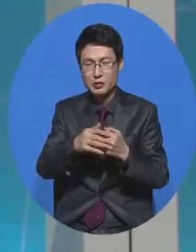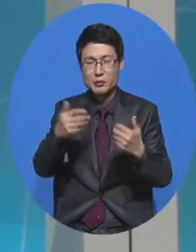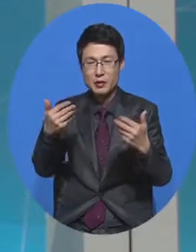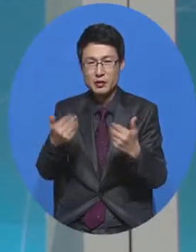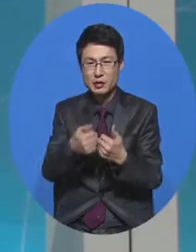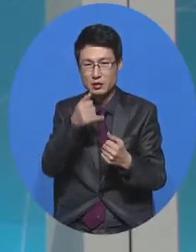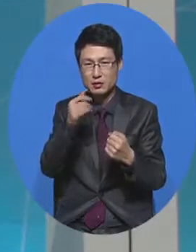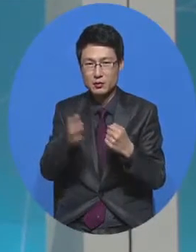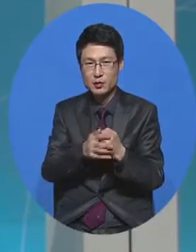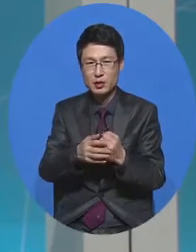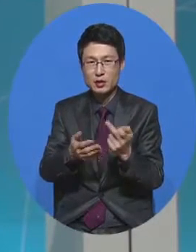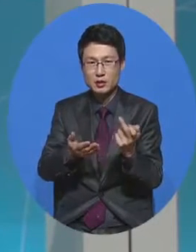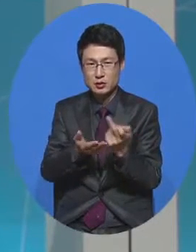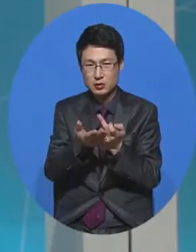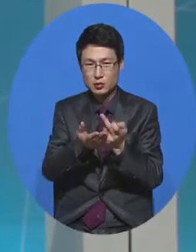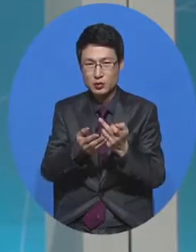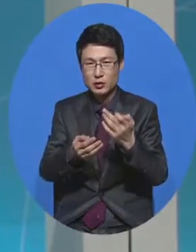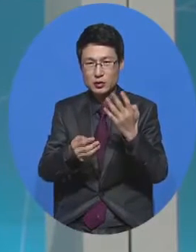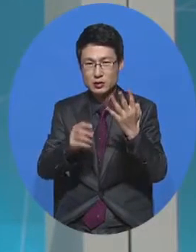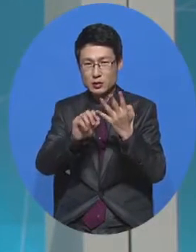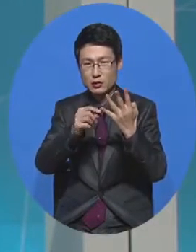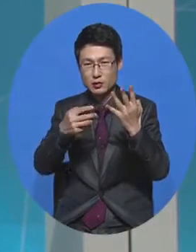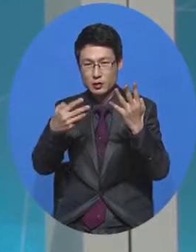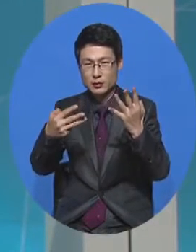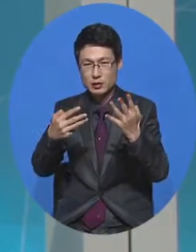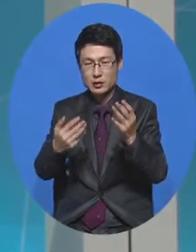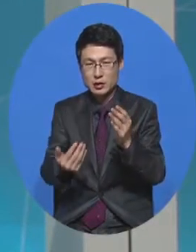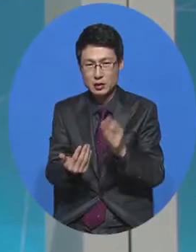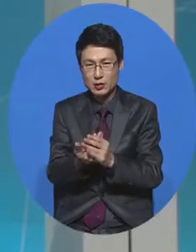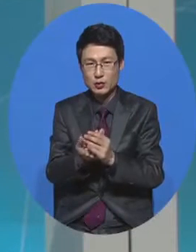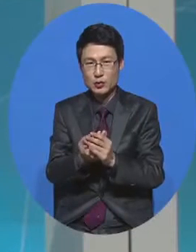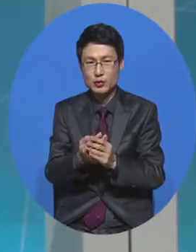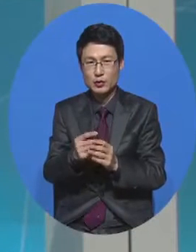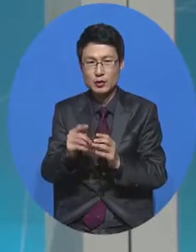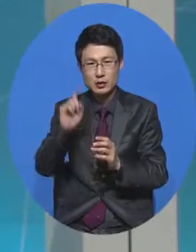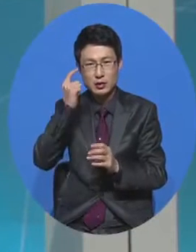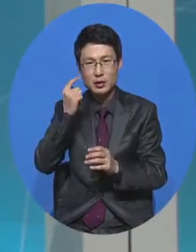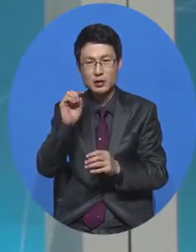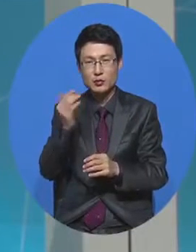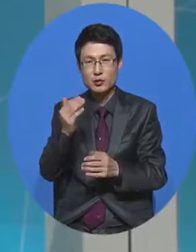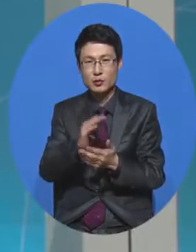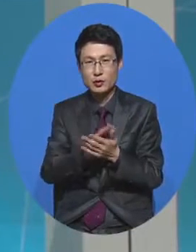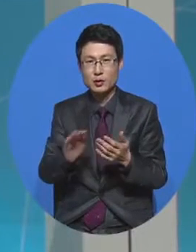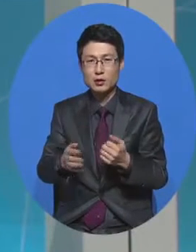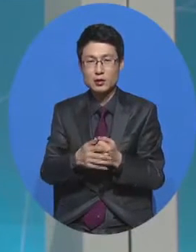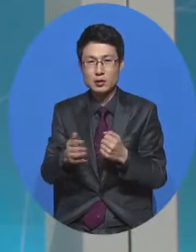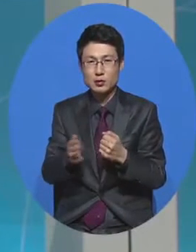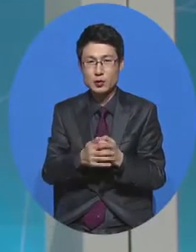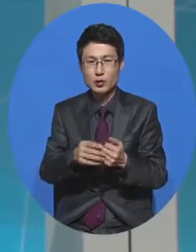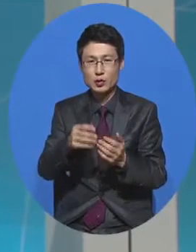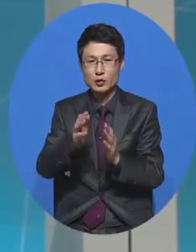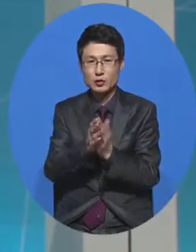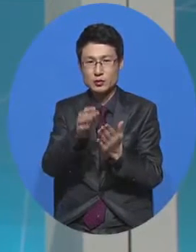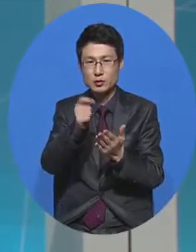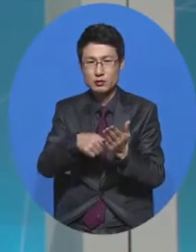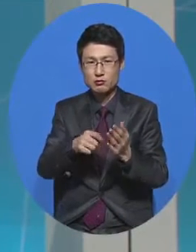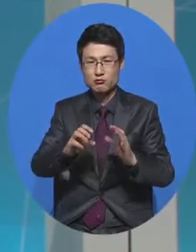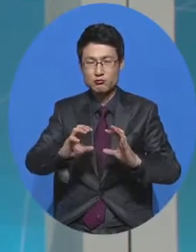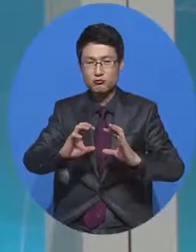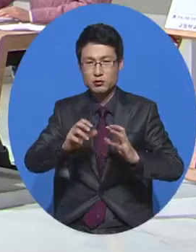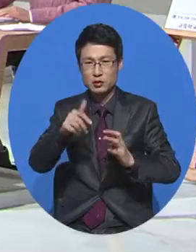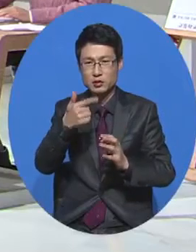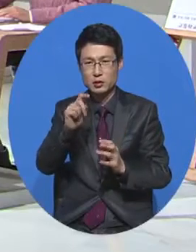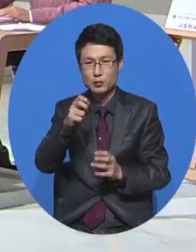이런 안게 제에서 사선 사건 이라고 이렇게 해석을 해야 되고요 따라서 아까 교과서에 실려 있는 것처럼 국정